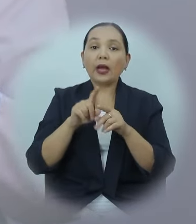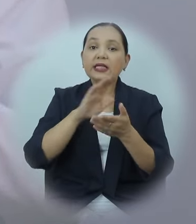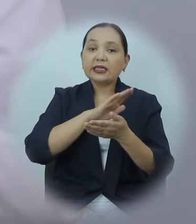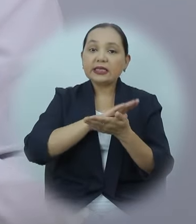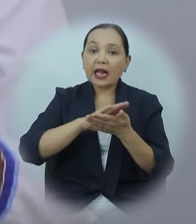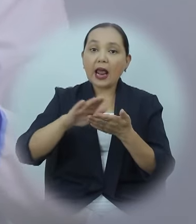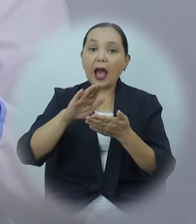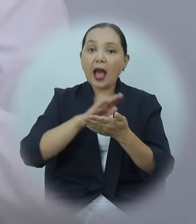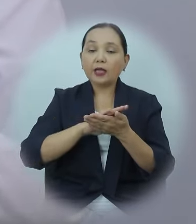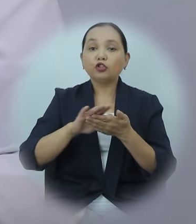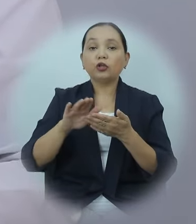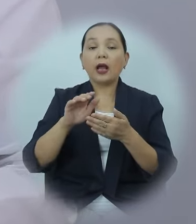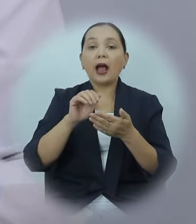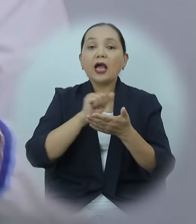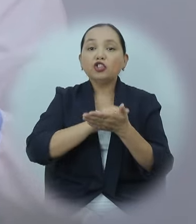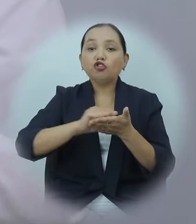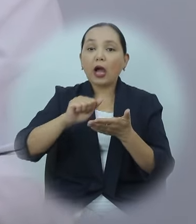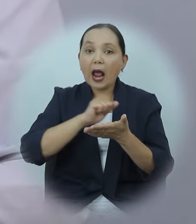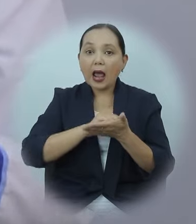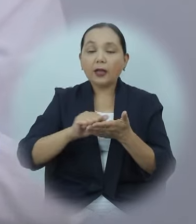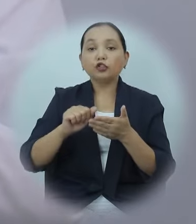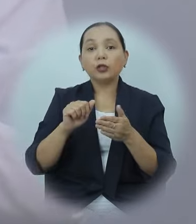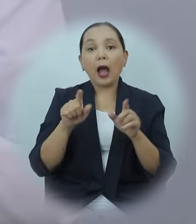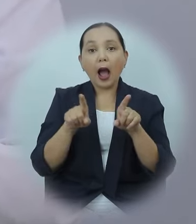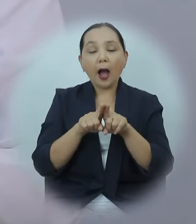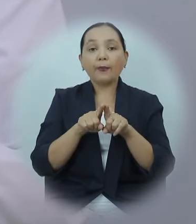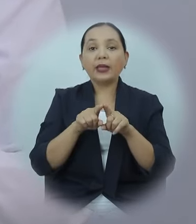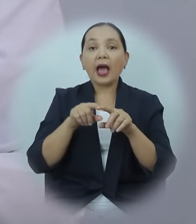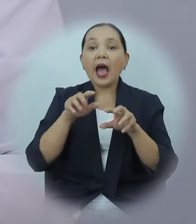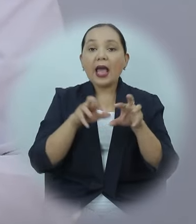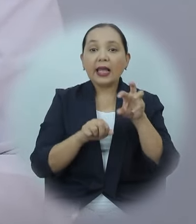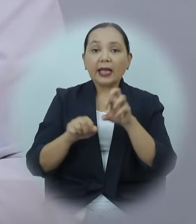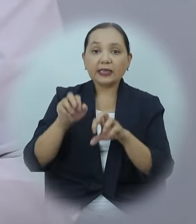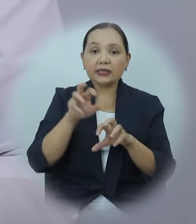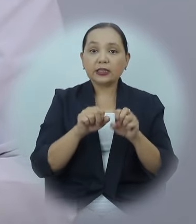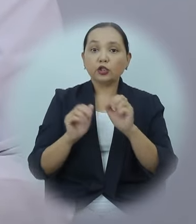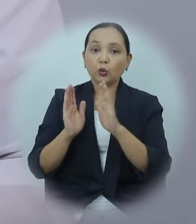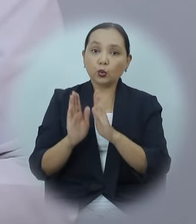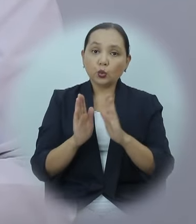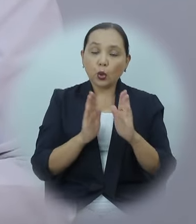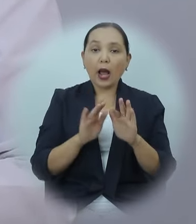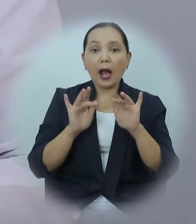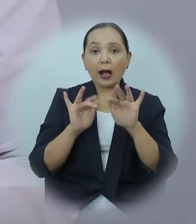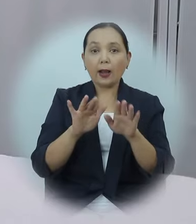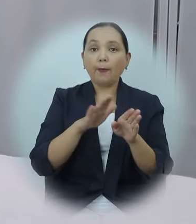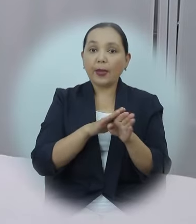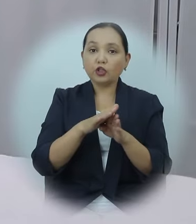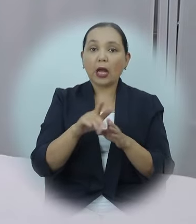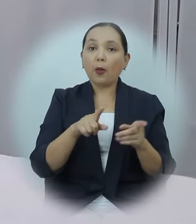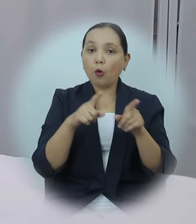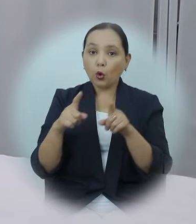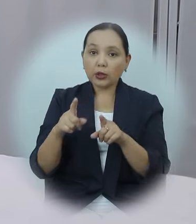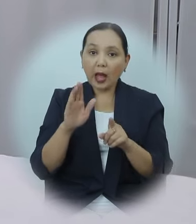silash, ishqalash usullari hamda ezish usullarini qilib bajarib